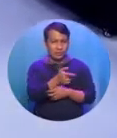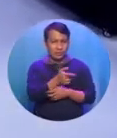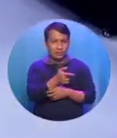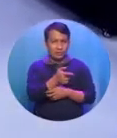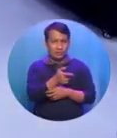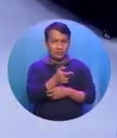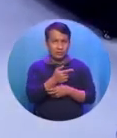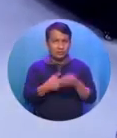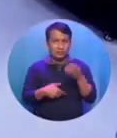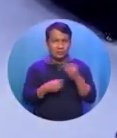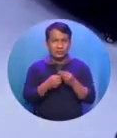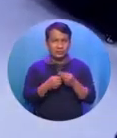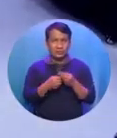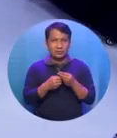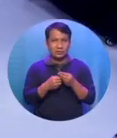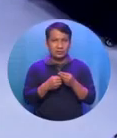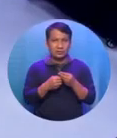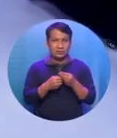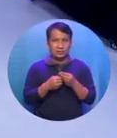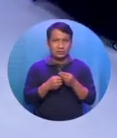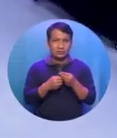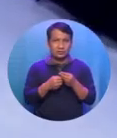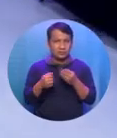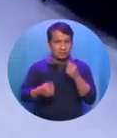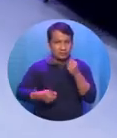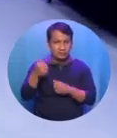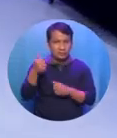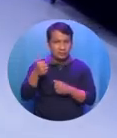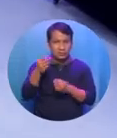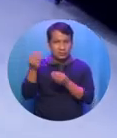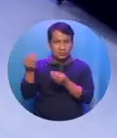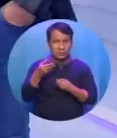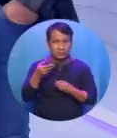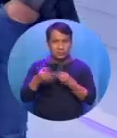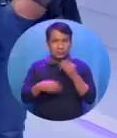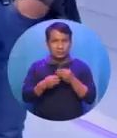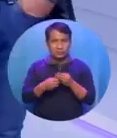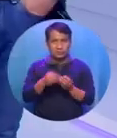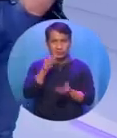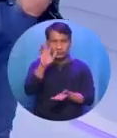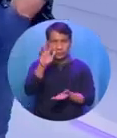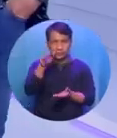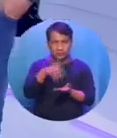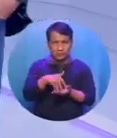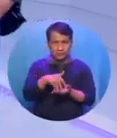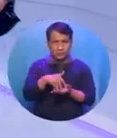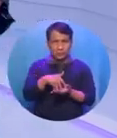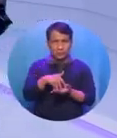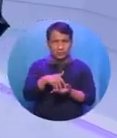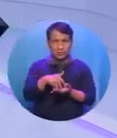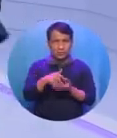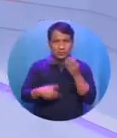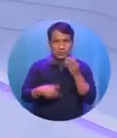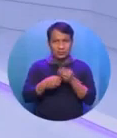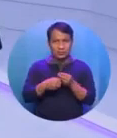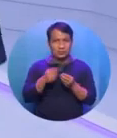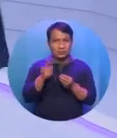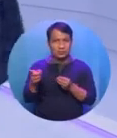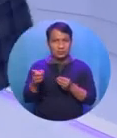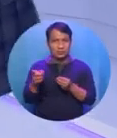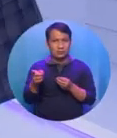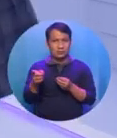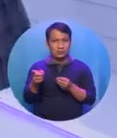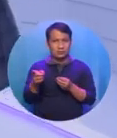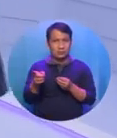na matatawagan nila at mabibigyan ng 5,000 pesos